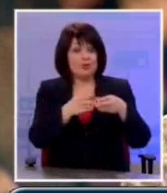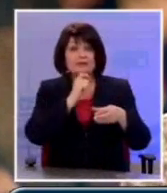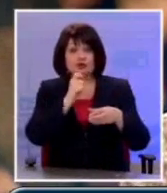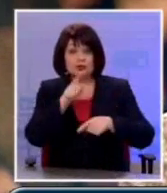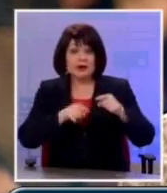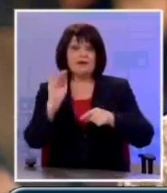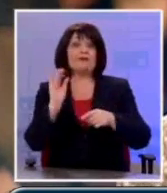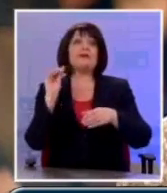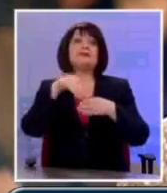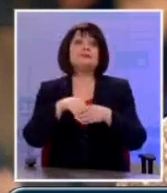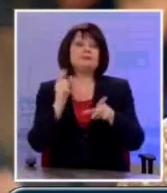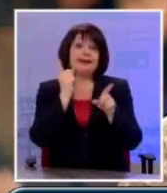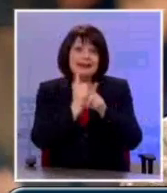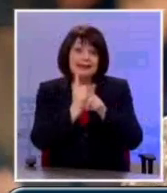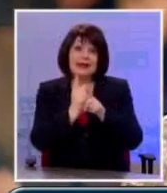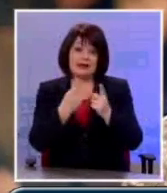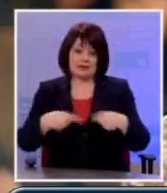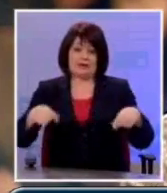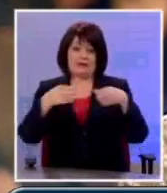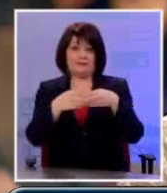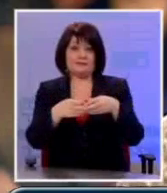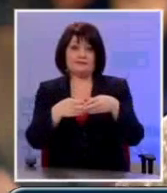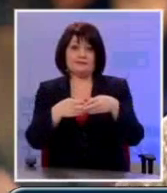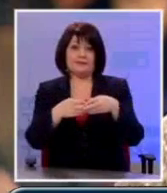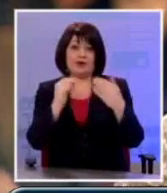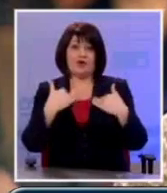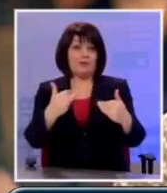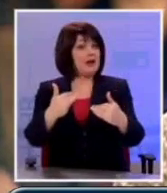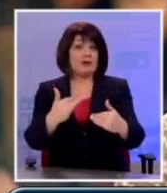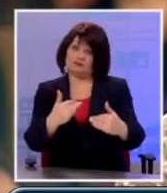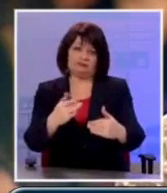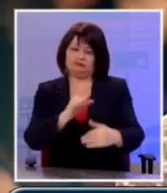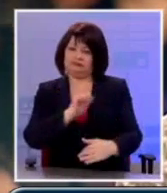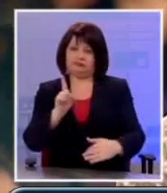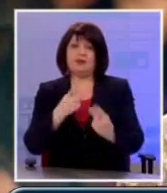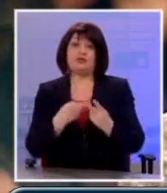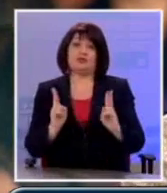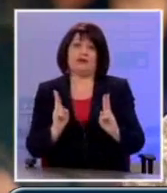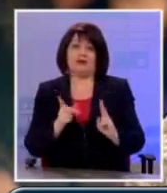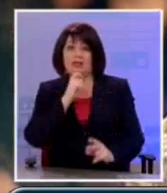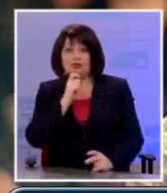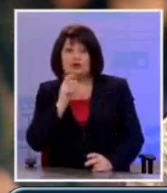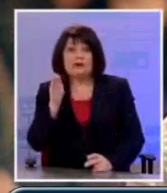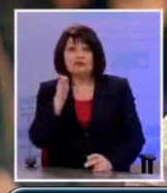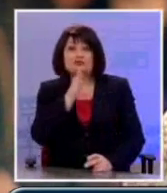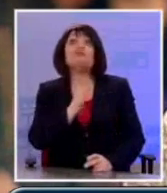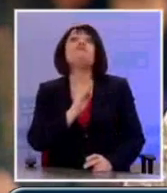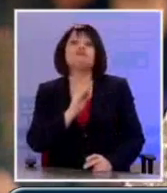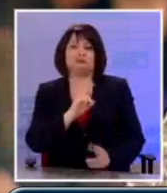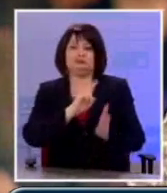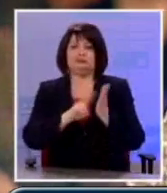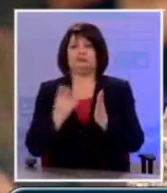στις ειδικά διαμορφωμένες θέσεις για αυτούς που υπάρχουν στην Ολομέλεια. Και δεν υπήρξε ούτε αντίδραση εκ μέρους της